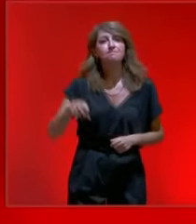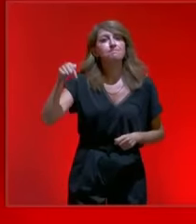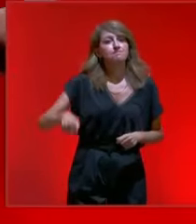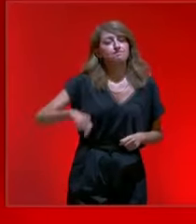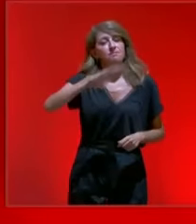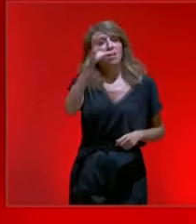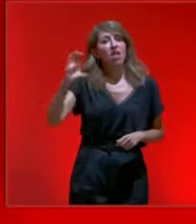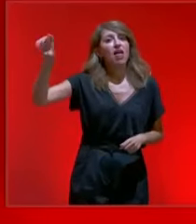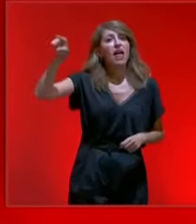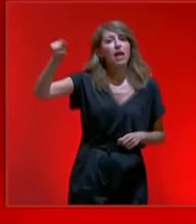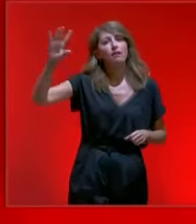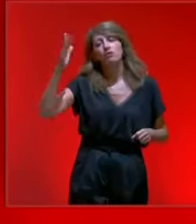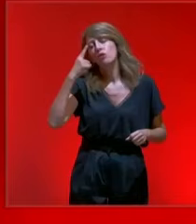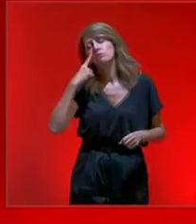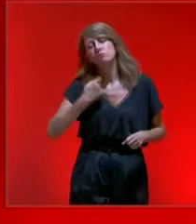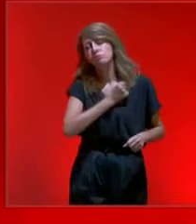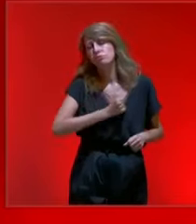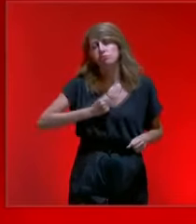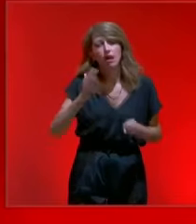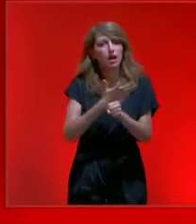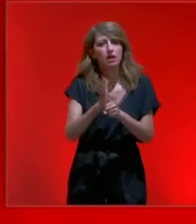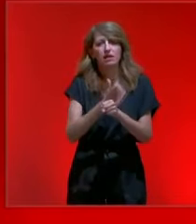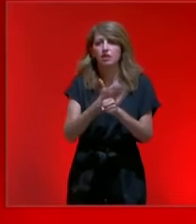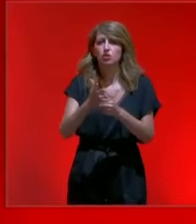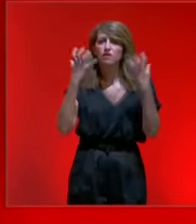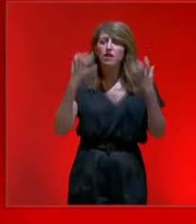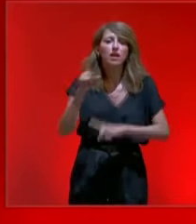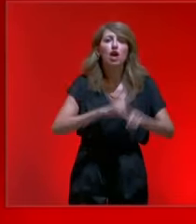ίδιος και οι υπουργοί του που φταίνε. Που αποψήλωσαν τη